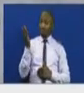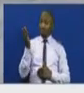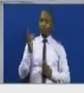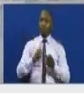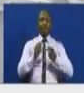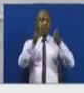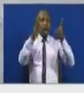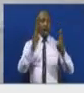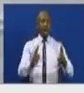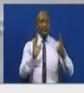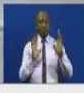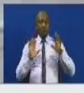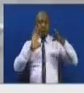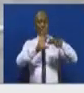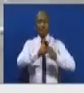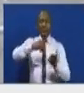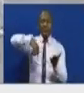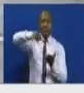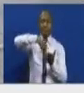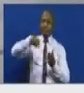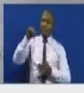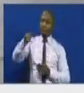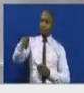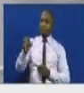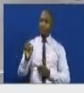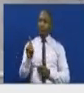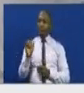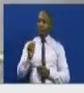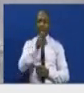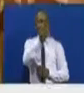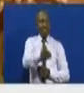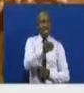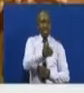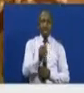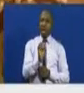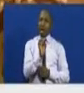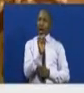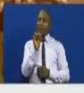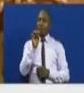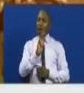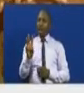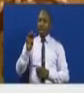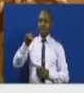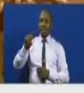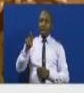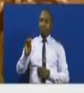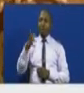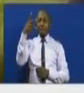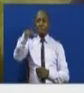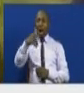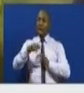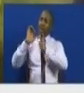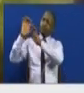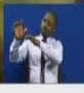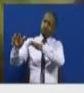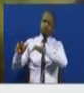Daraja linalounganisha mji wa Mpanda na vijiji vya halmashauri ya wilaya ya Nsimbo limesombwa na maji usiku.